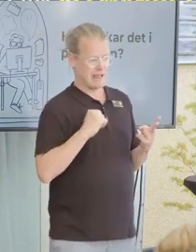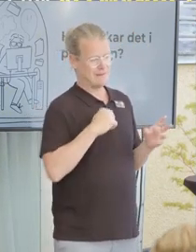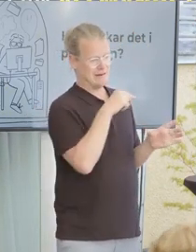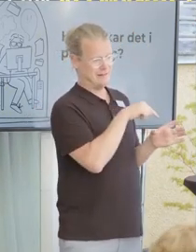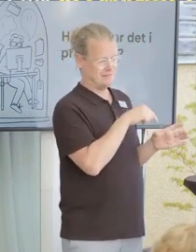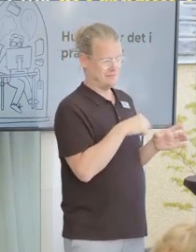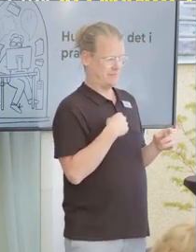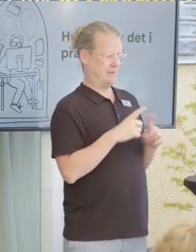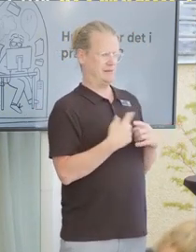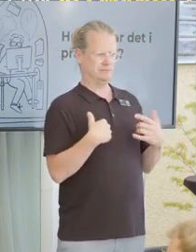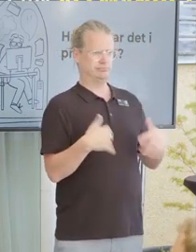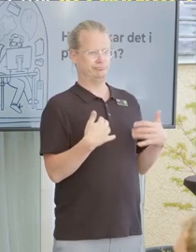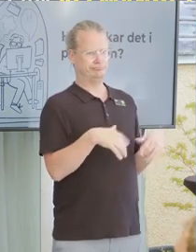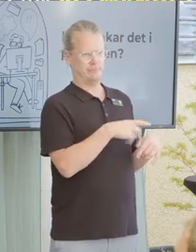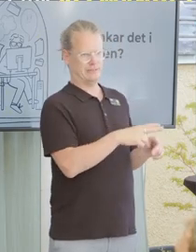som vi